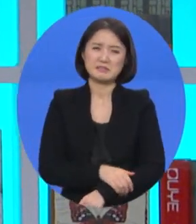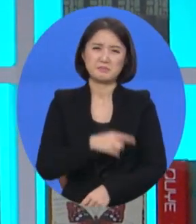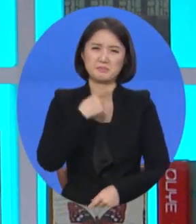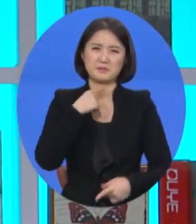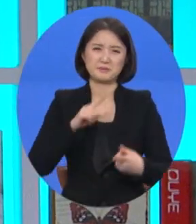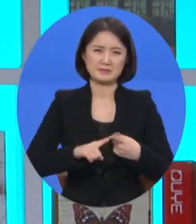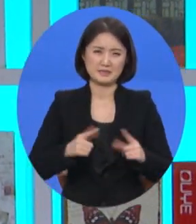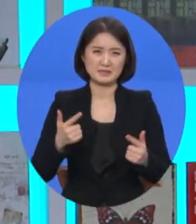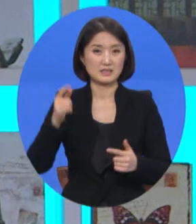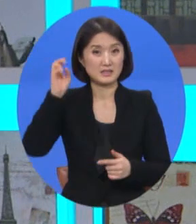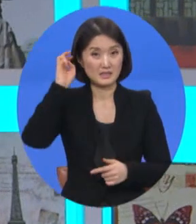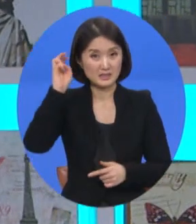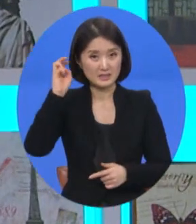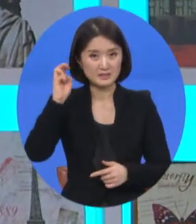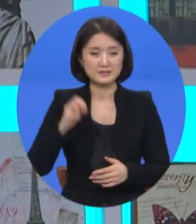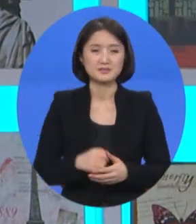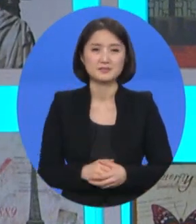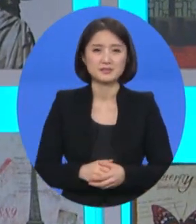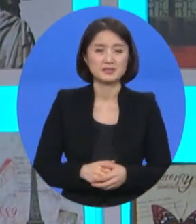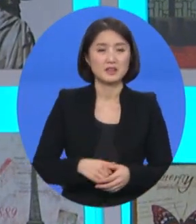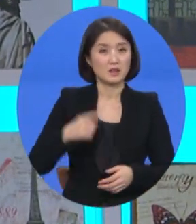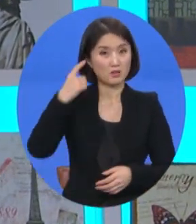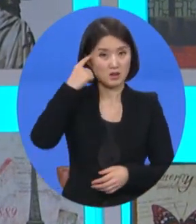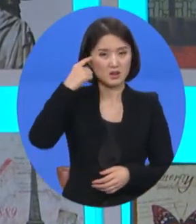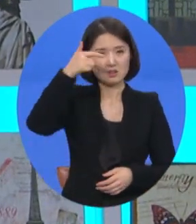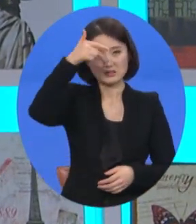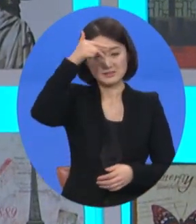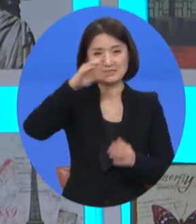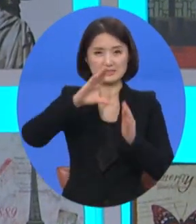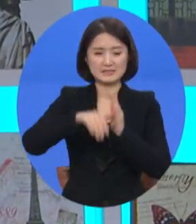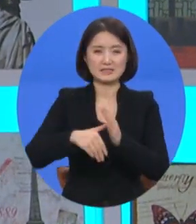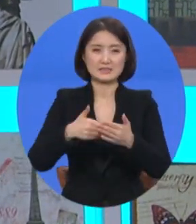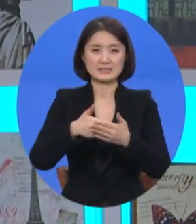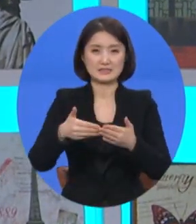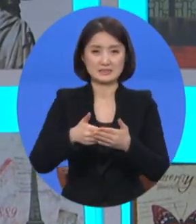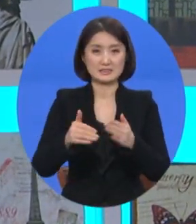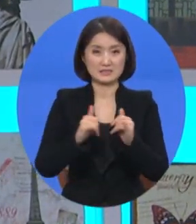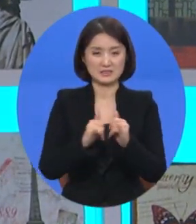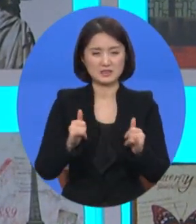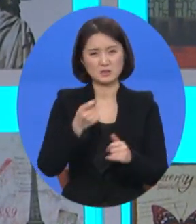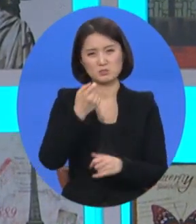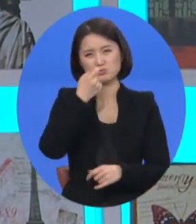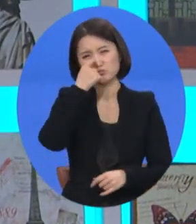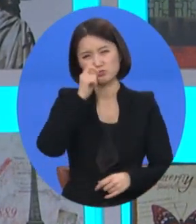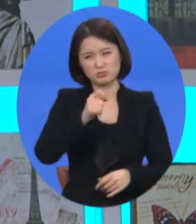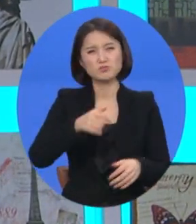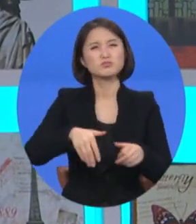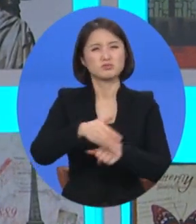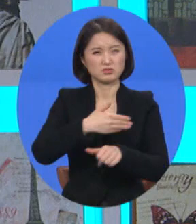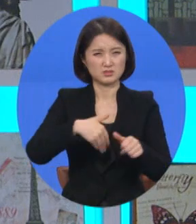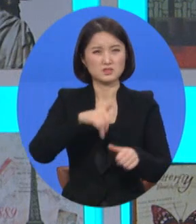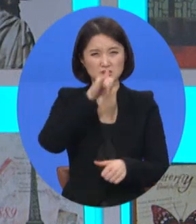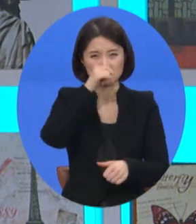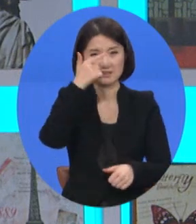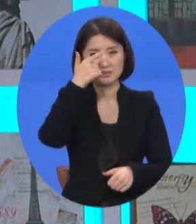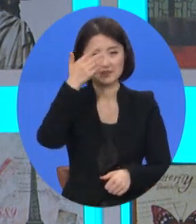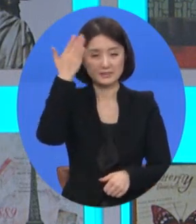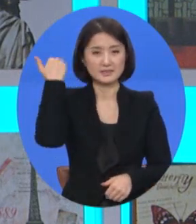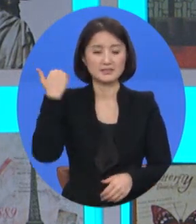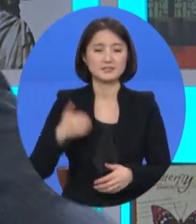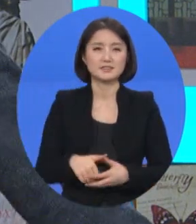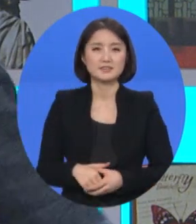조선시대는 화를 좀 천시하는 풍조가 있었거든요 그래서 어느 날 아들이 니지